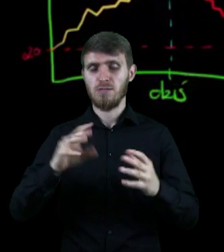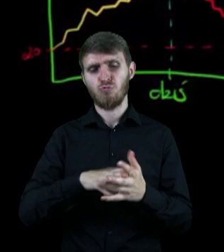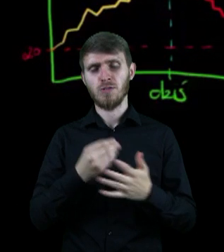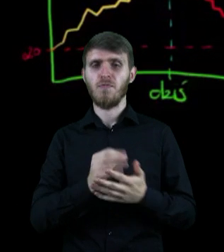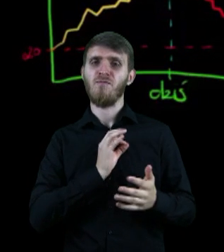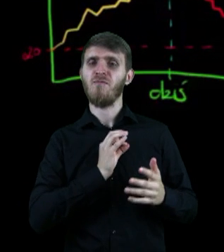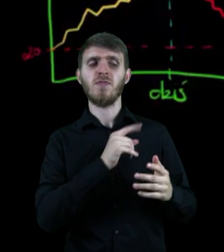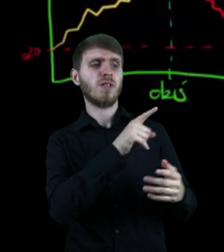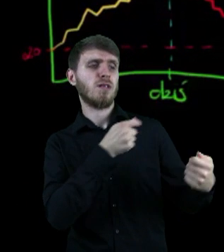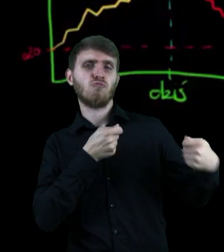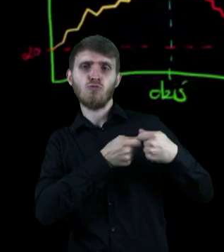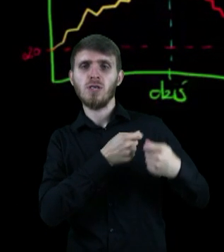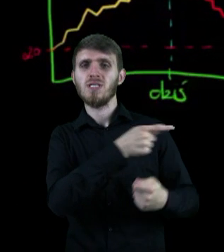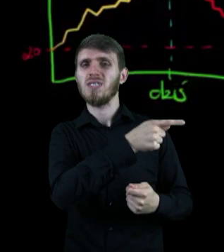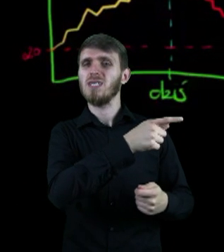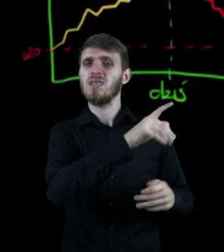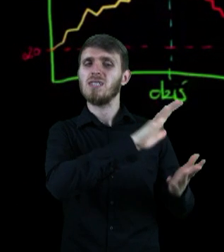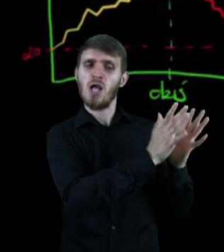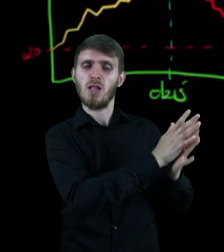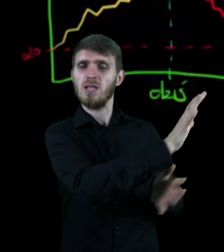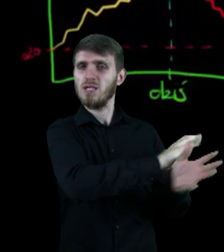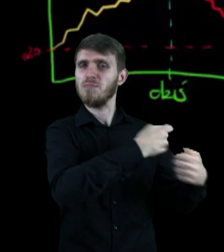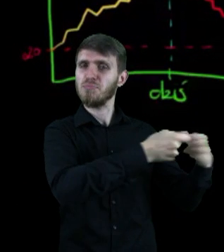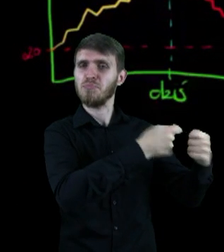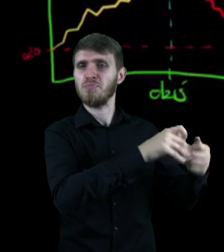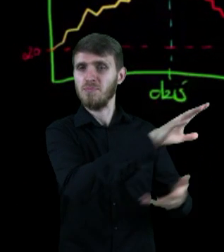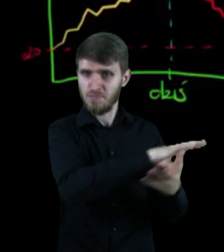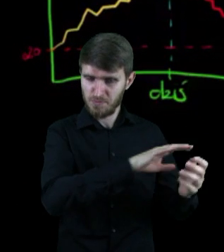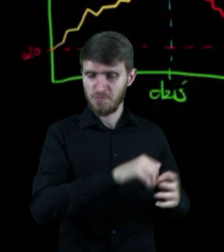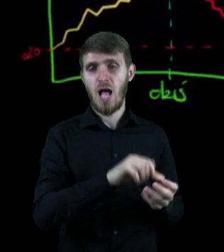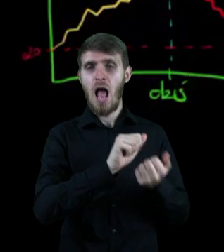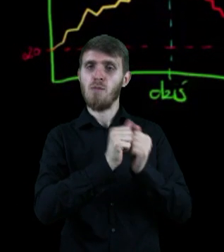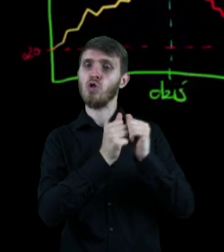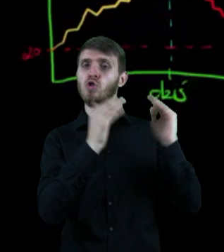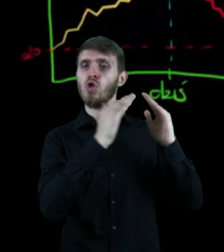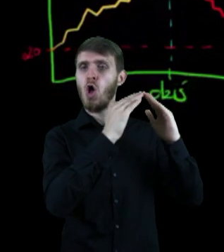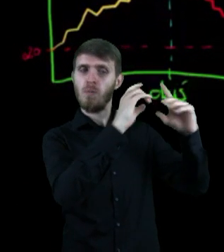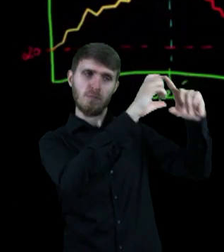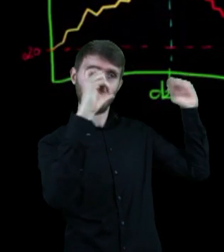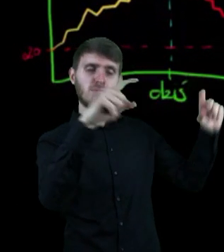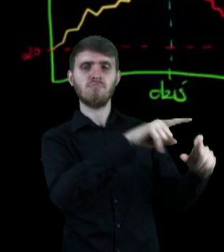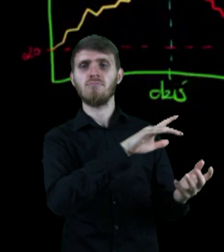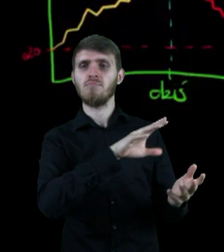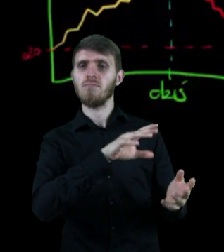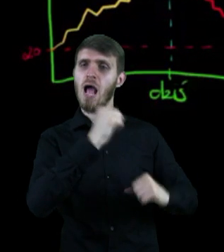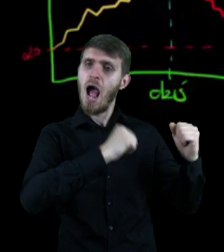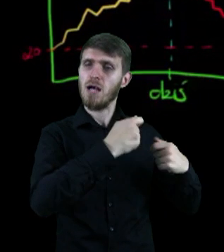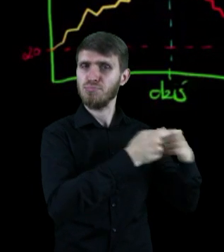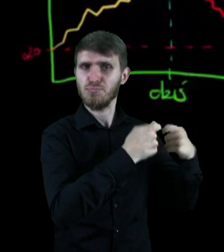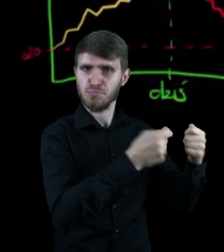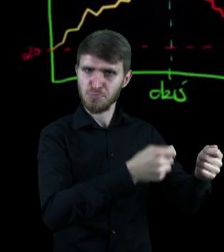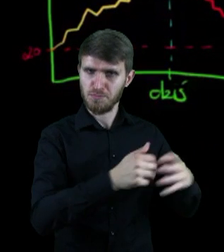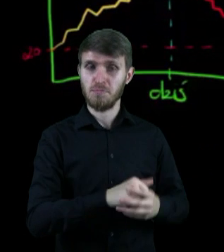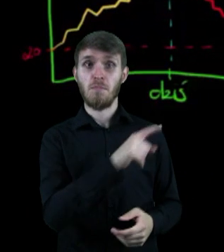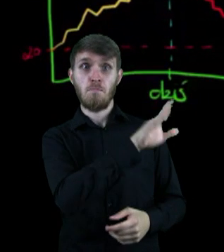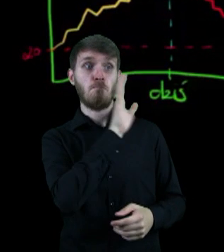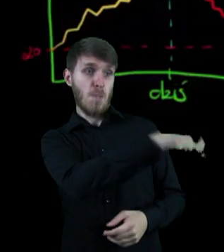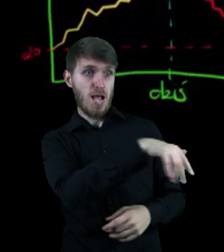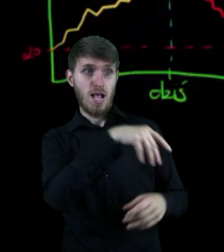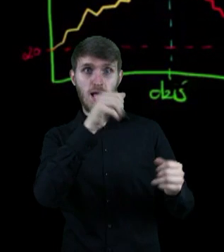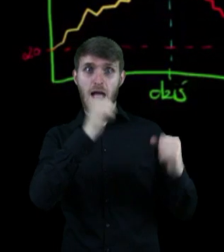pożyczacie daną akcję, na przykład od swojego maklera, od swojego domu maklerskiego,